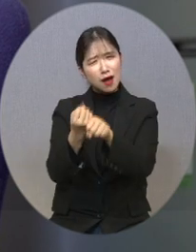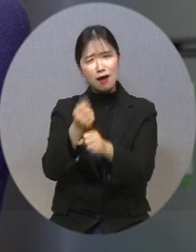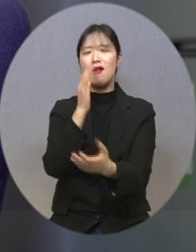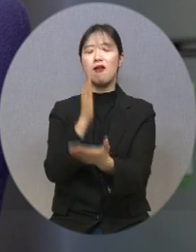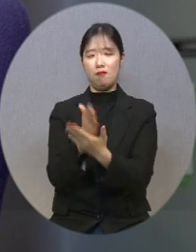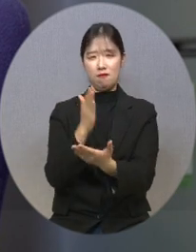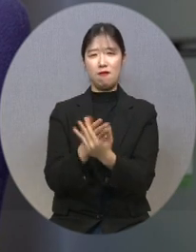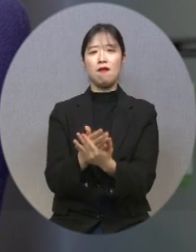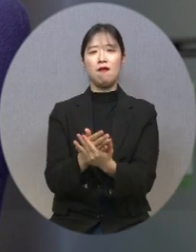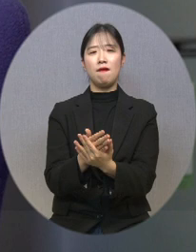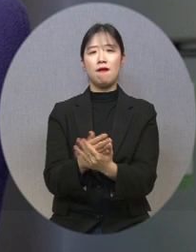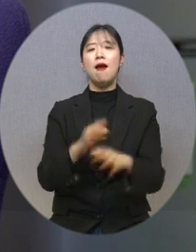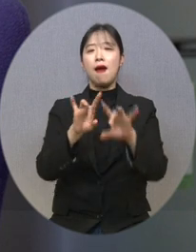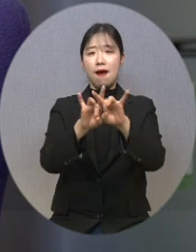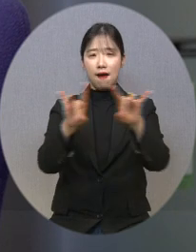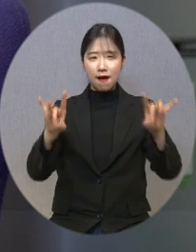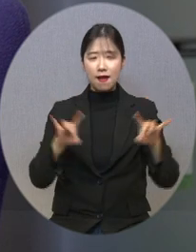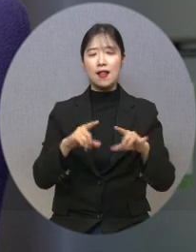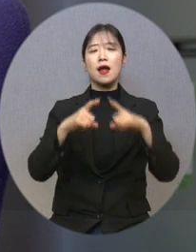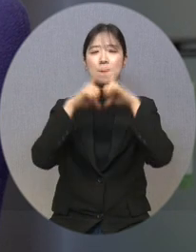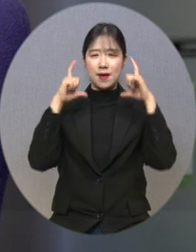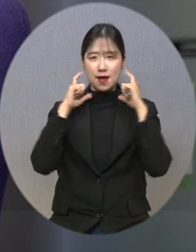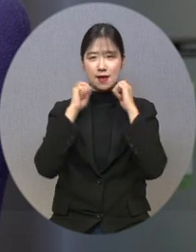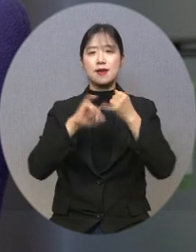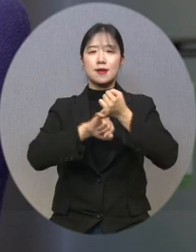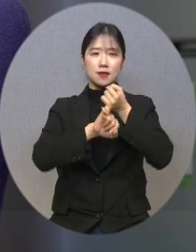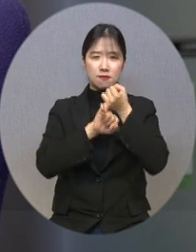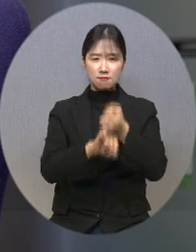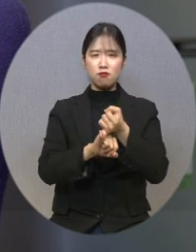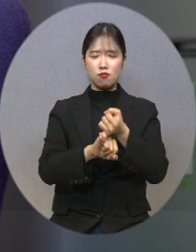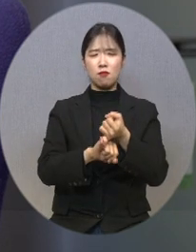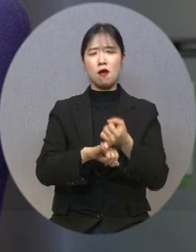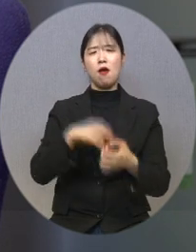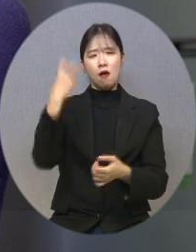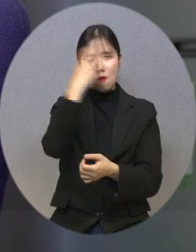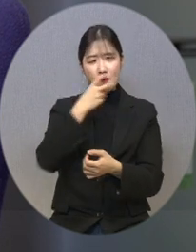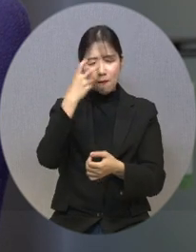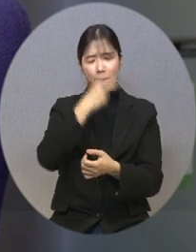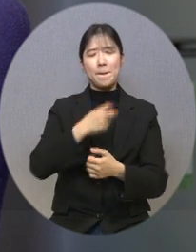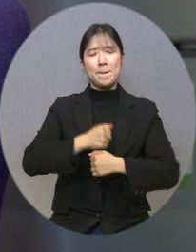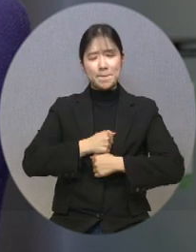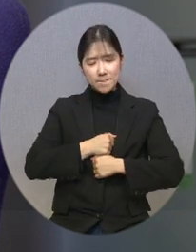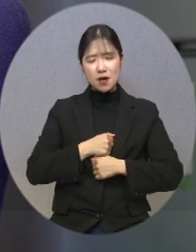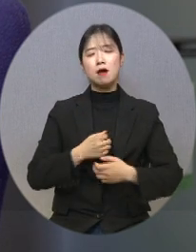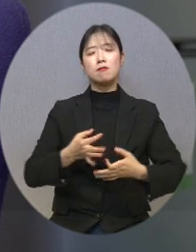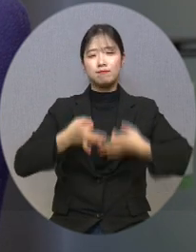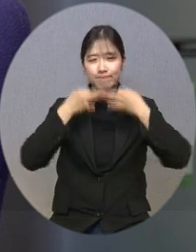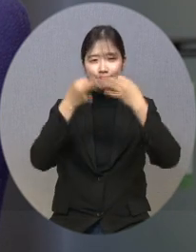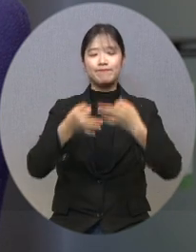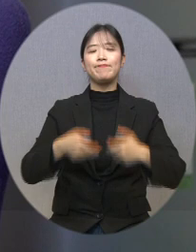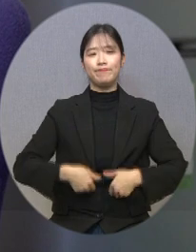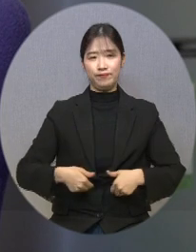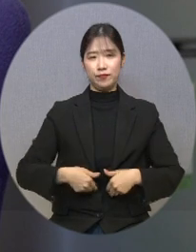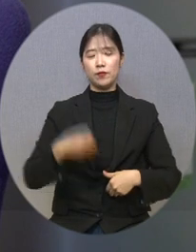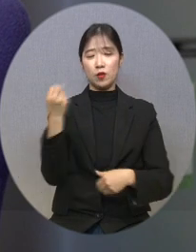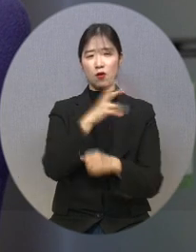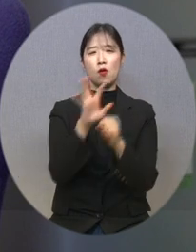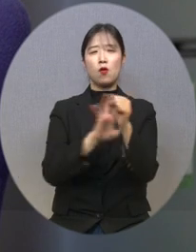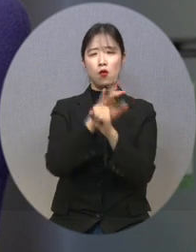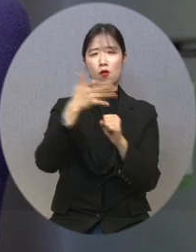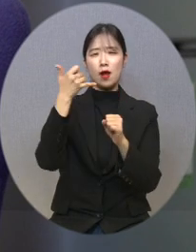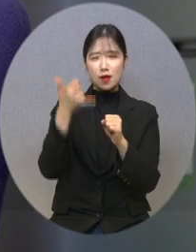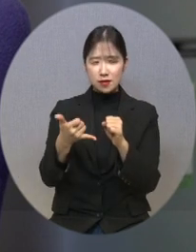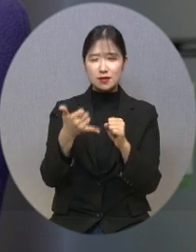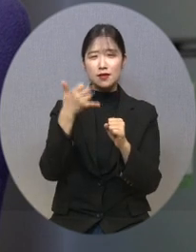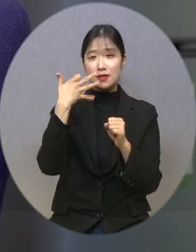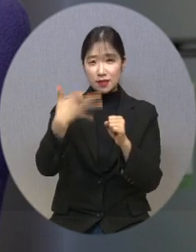의존하지 말고 각자 마스크 쓴 상태로 방역 관리에 최선을 다해야 합니다. 또한 코로나19의